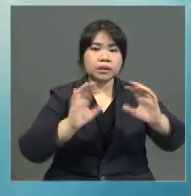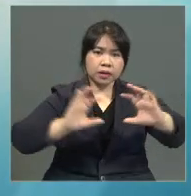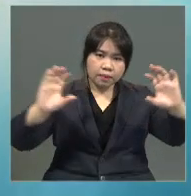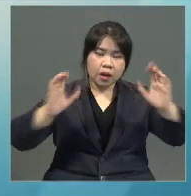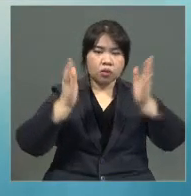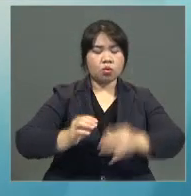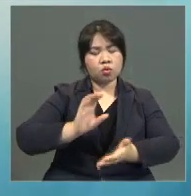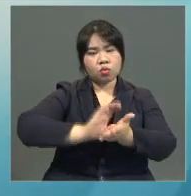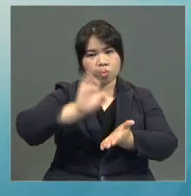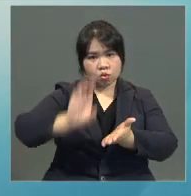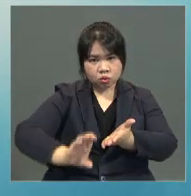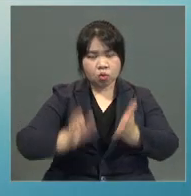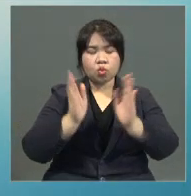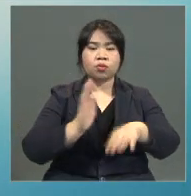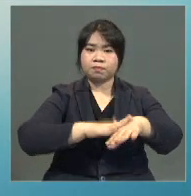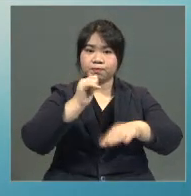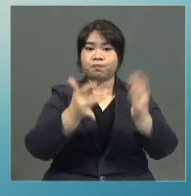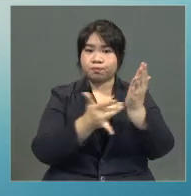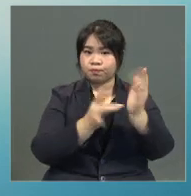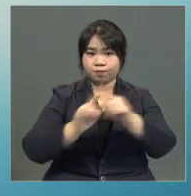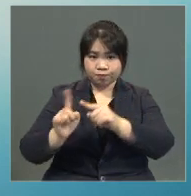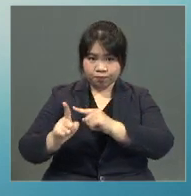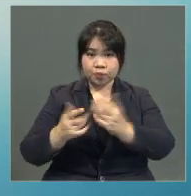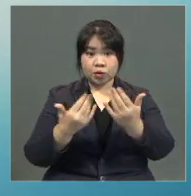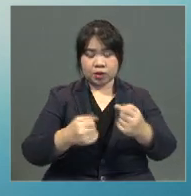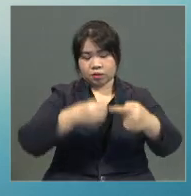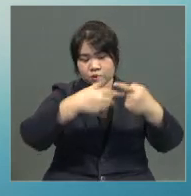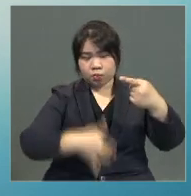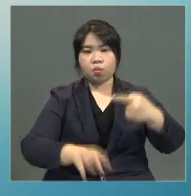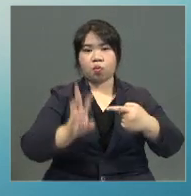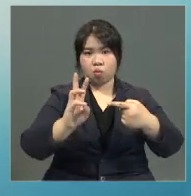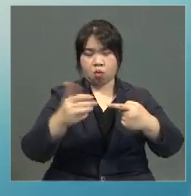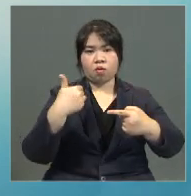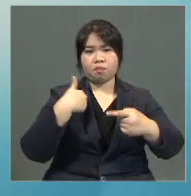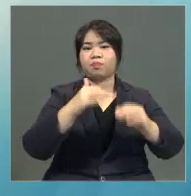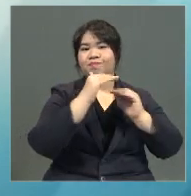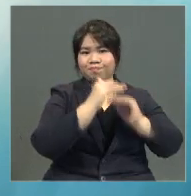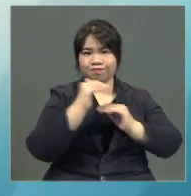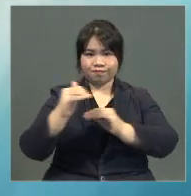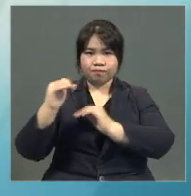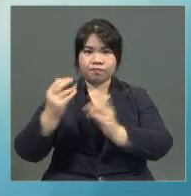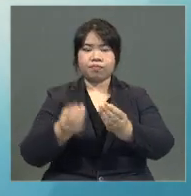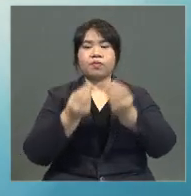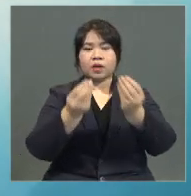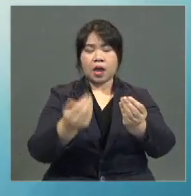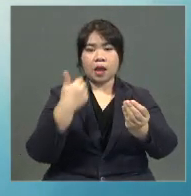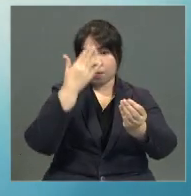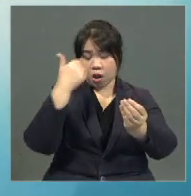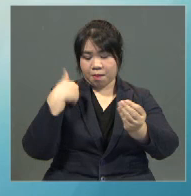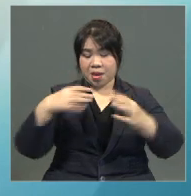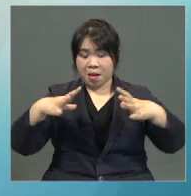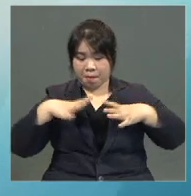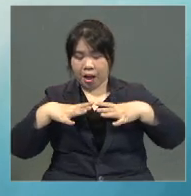ุนหรอวาผู้เชีวชันด้านเทคนิกโดยทั้ง 6 กล่มนี้จะมีการกำหนดโคต้าให้สอดคลองกั State Quarantine